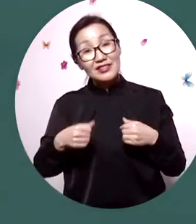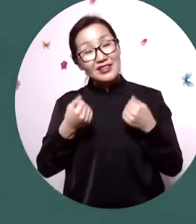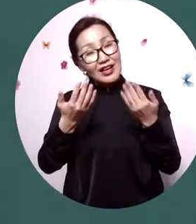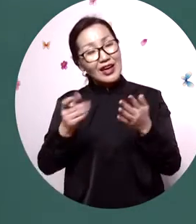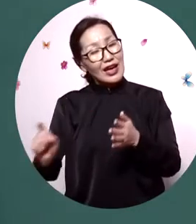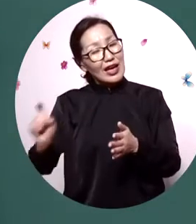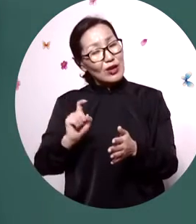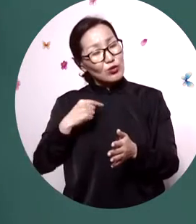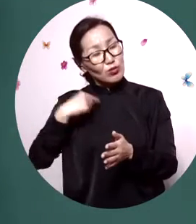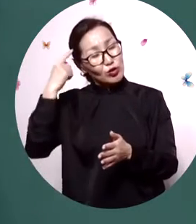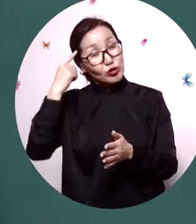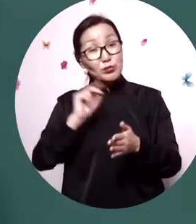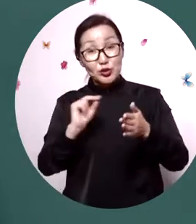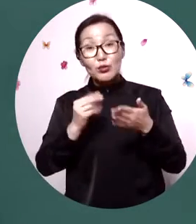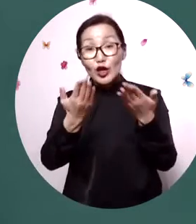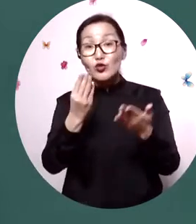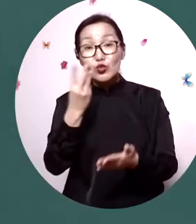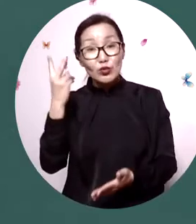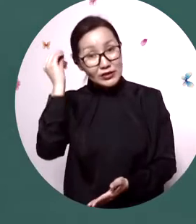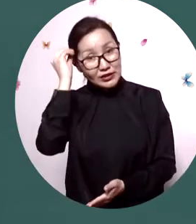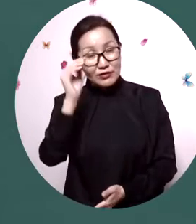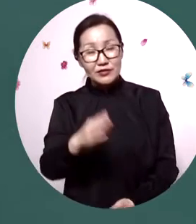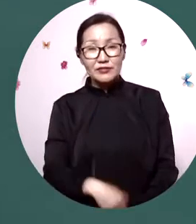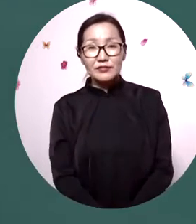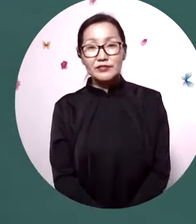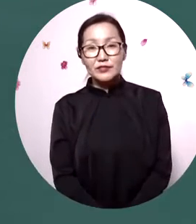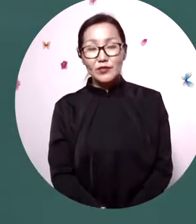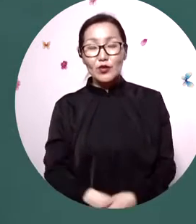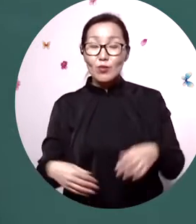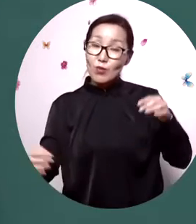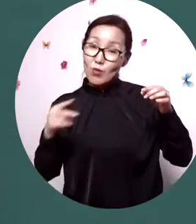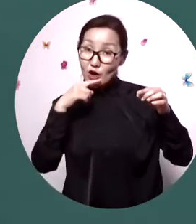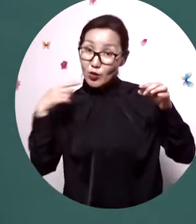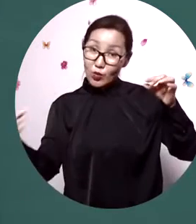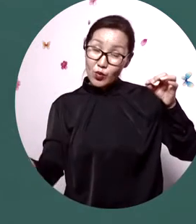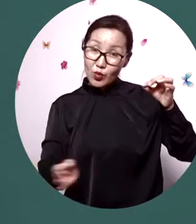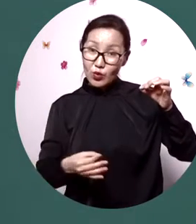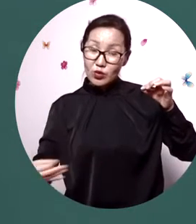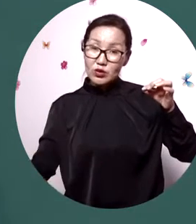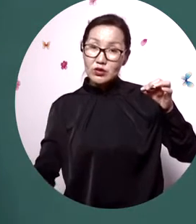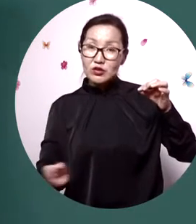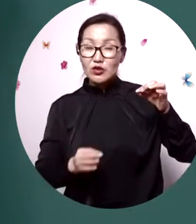багш нь та нарыг ингэж хариулж байгаа байх гэж бодоод бичиж байгаа тийм ээ. Морин хуур